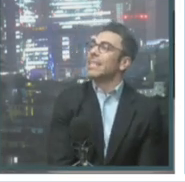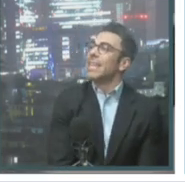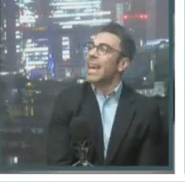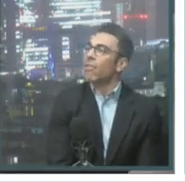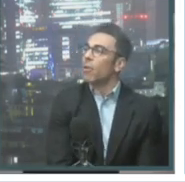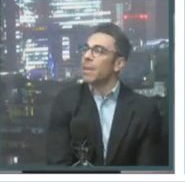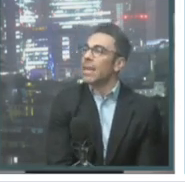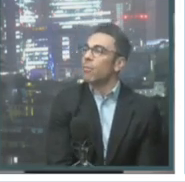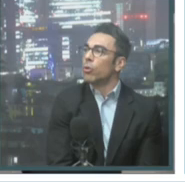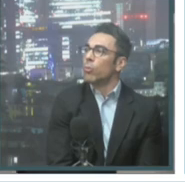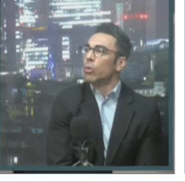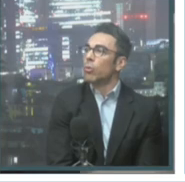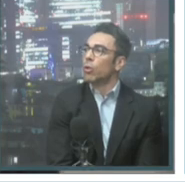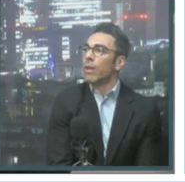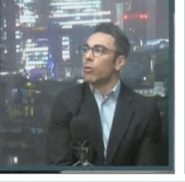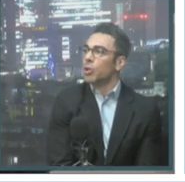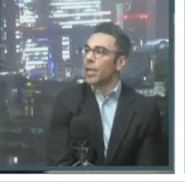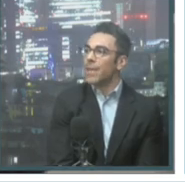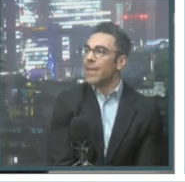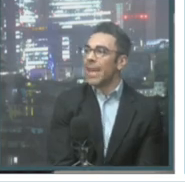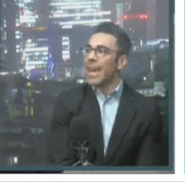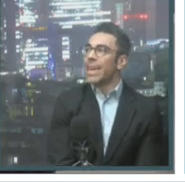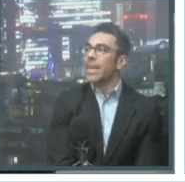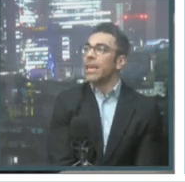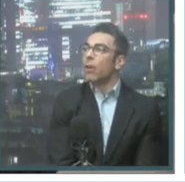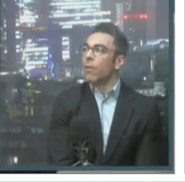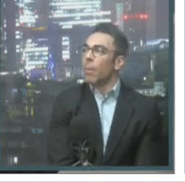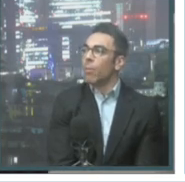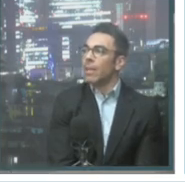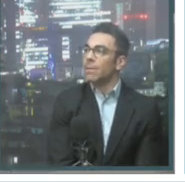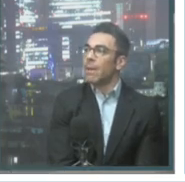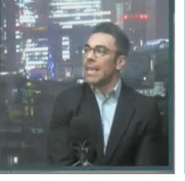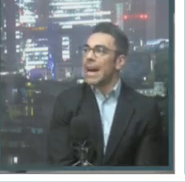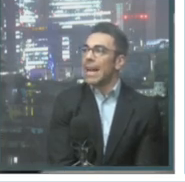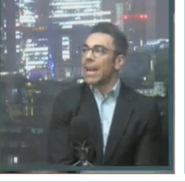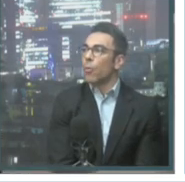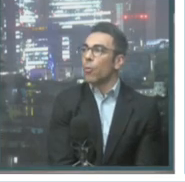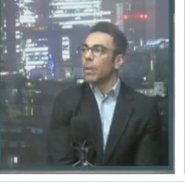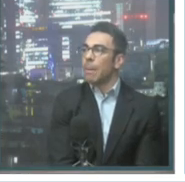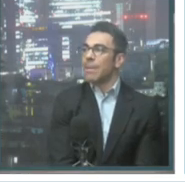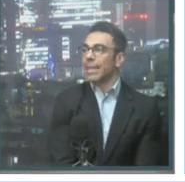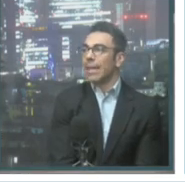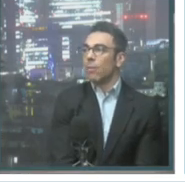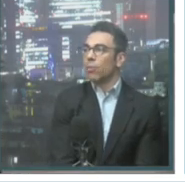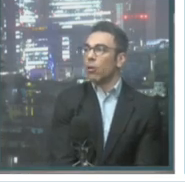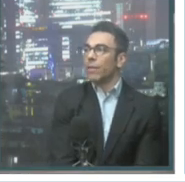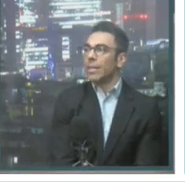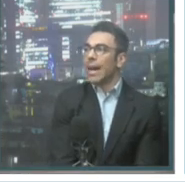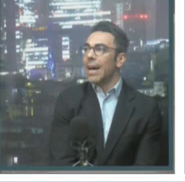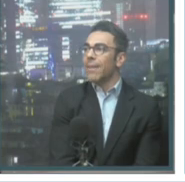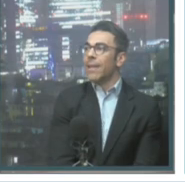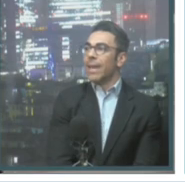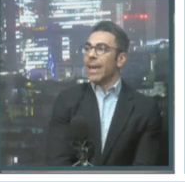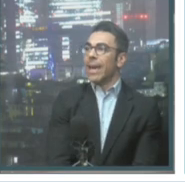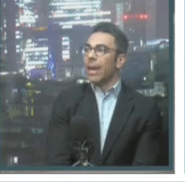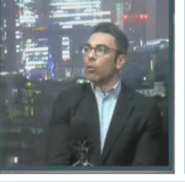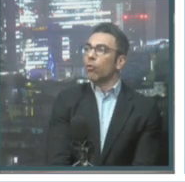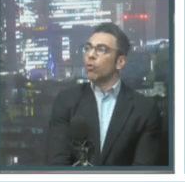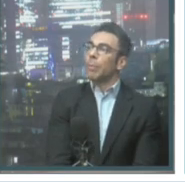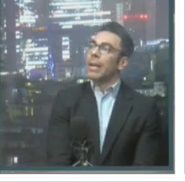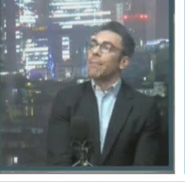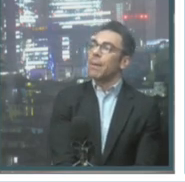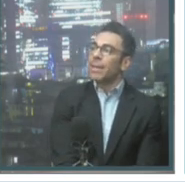segnavano in maniera molto molto molto veloce e io avevo paura di sbagliare quindi per me è stata una novità che ho